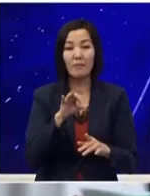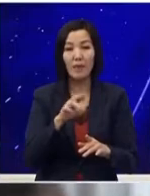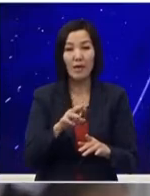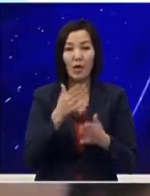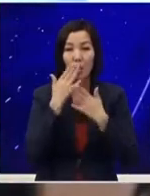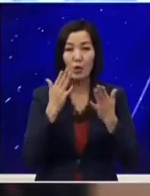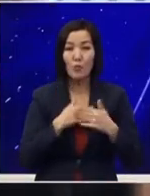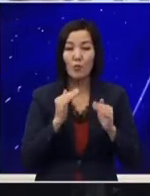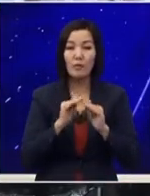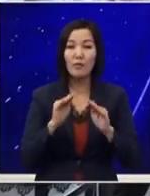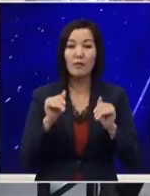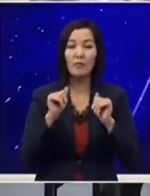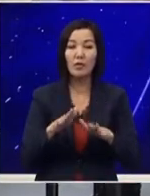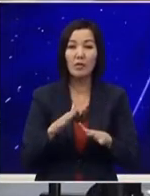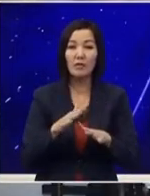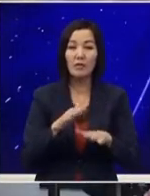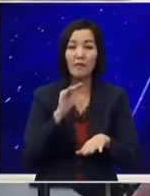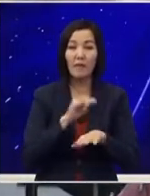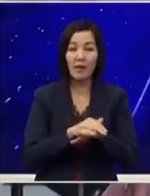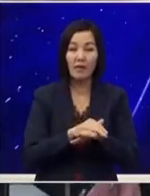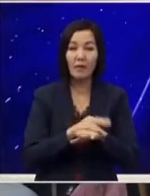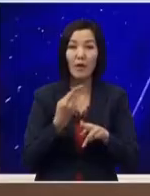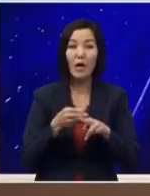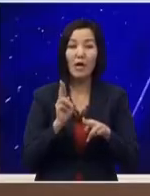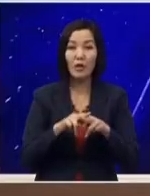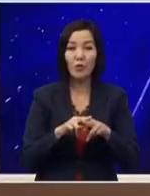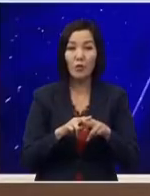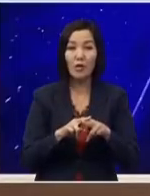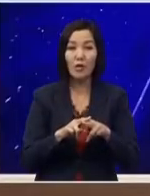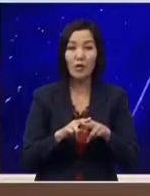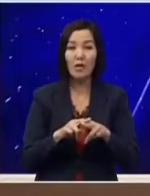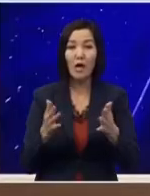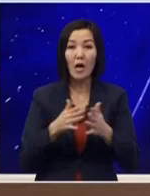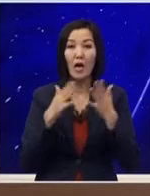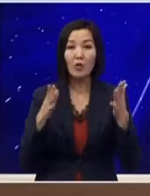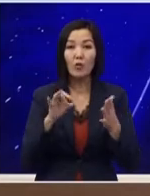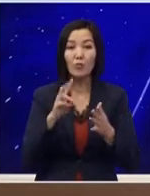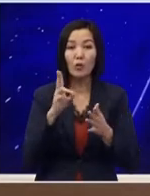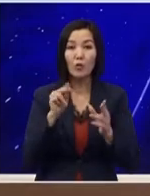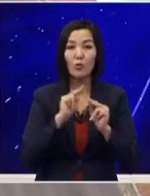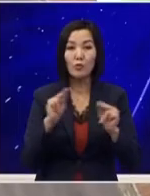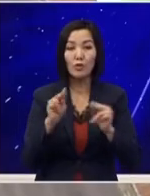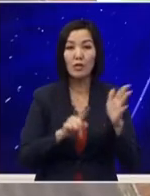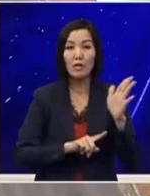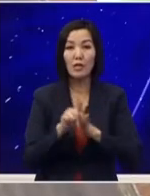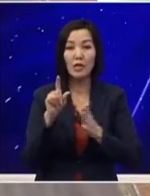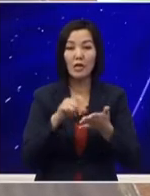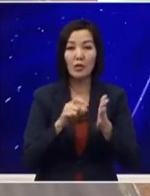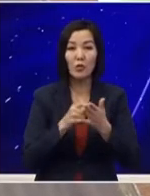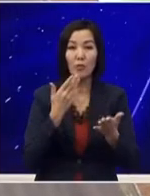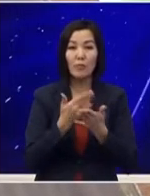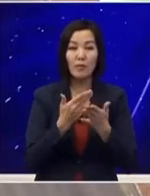к детям стала решающим фактором при выборе профессии. Кроме того, огромную роль сыграл ее учитель в начальной школе, который стал